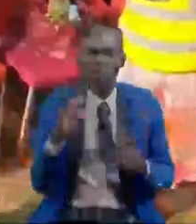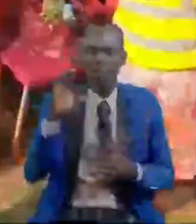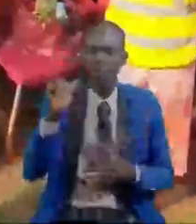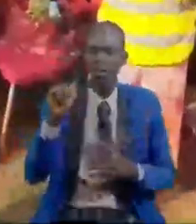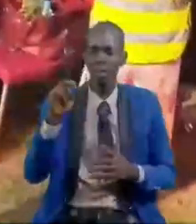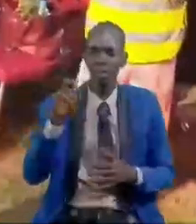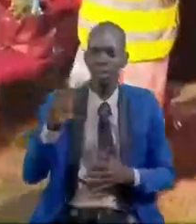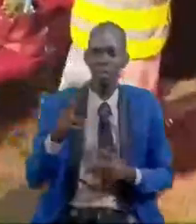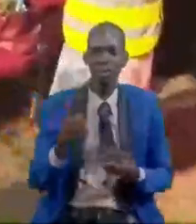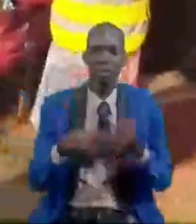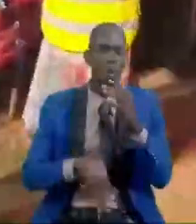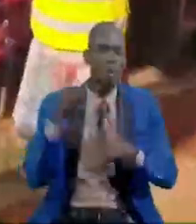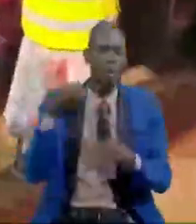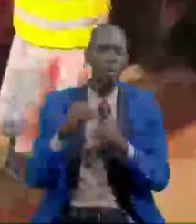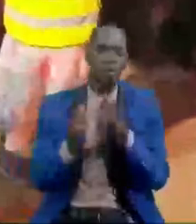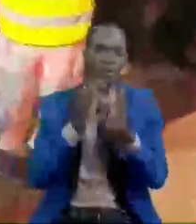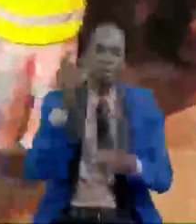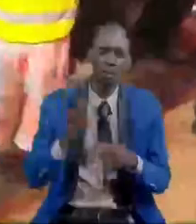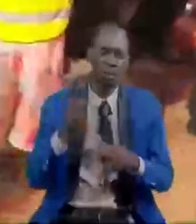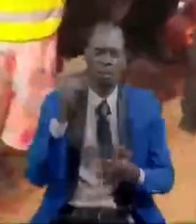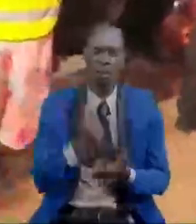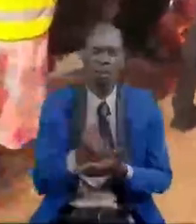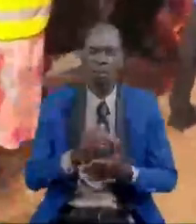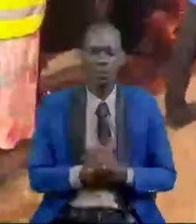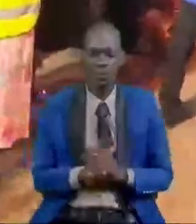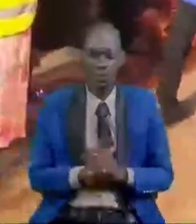Cancer, sors au nom de Jésus.